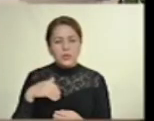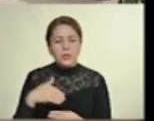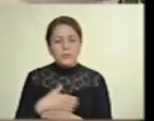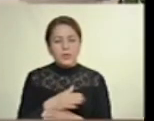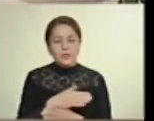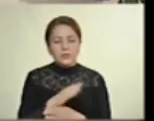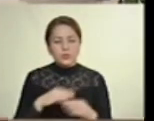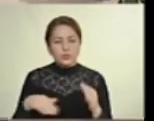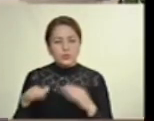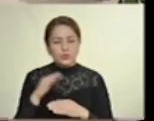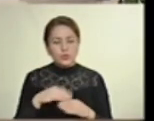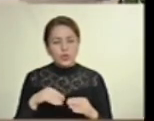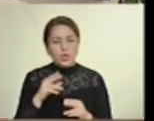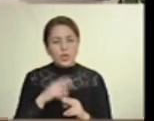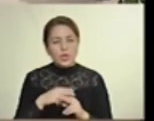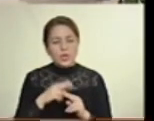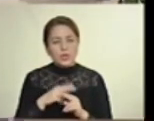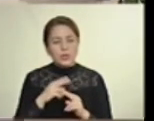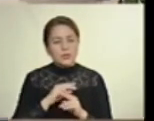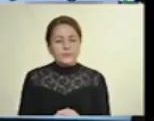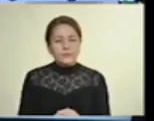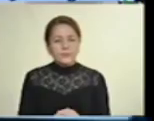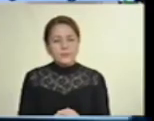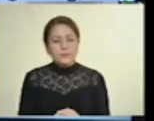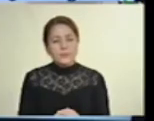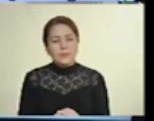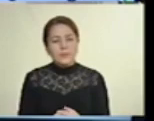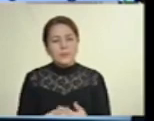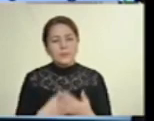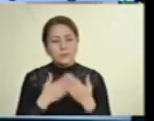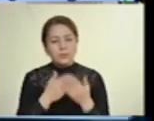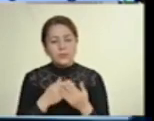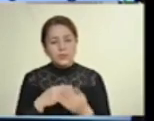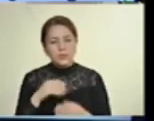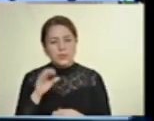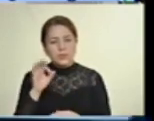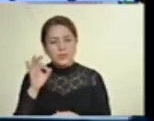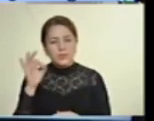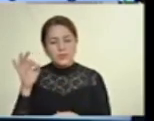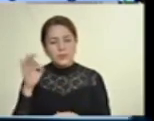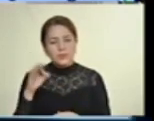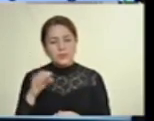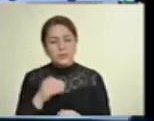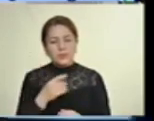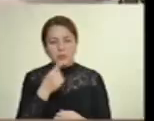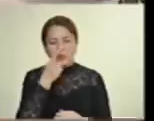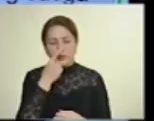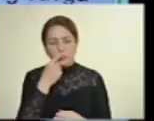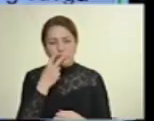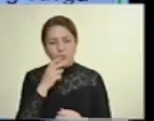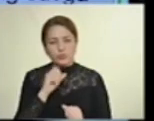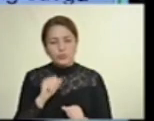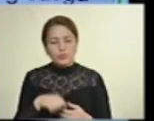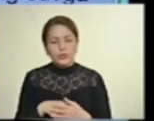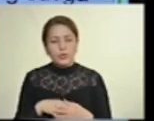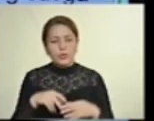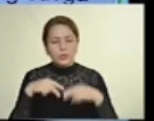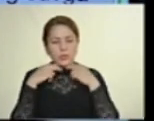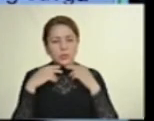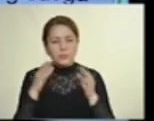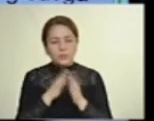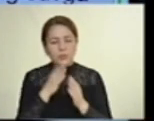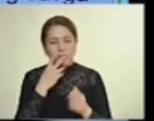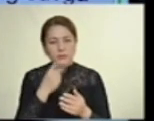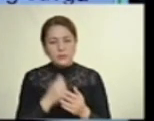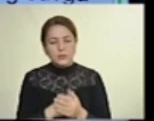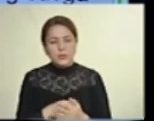harakatlanishiga umuman xalaqit qilmaydi. Mana tangachalarni yorqinroq ko'rishimiz mumkin. Ahamiyat berib qaraydigan